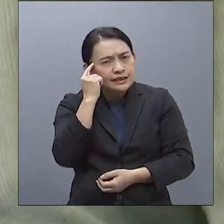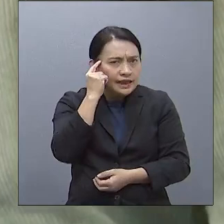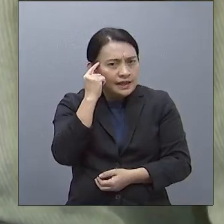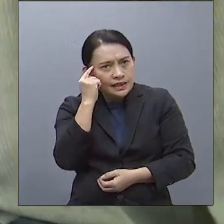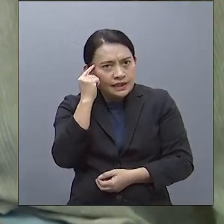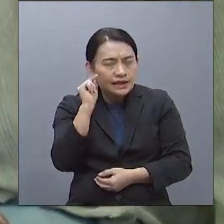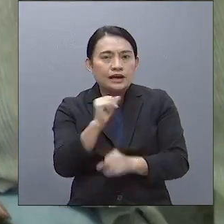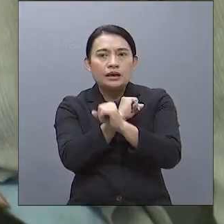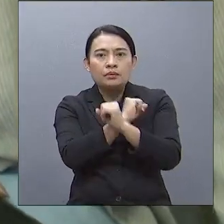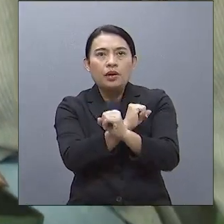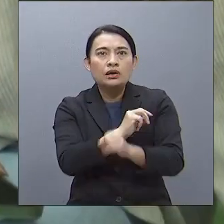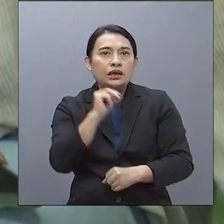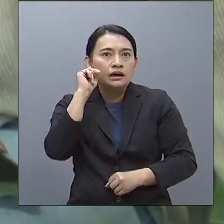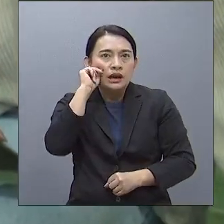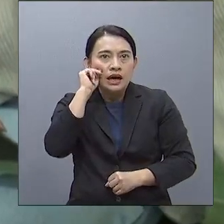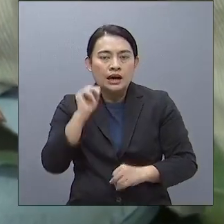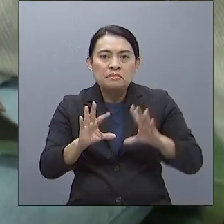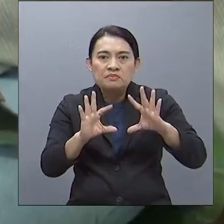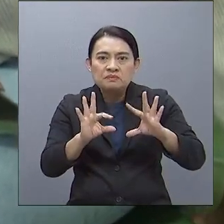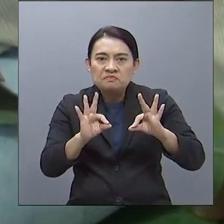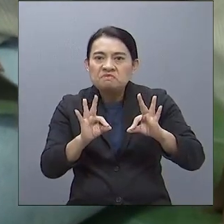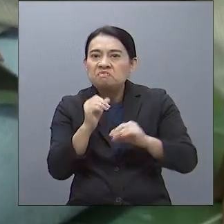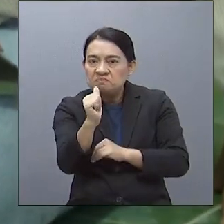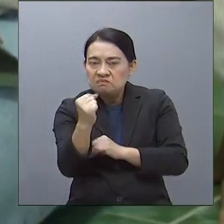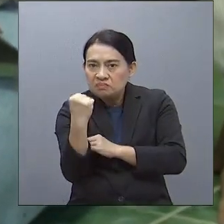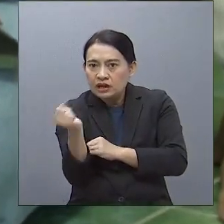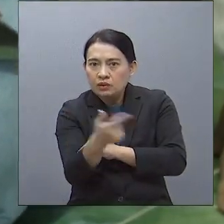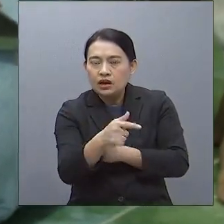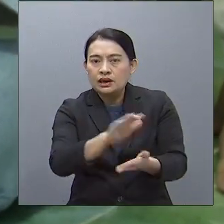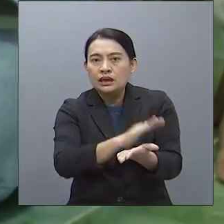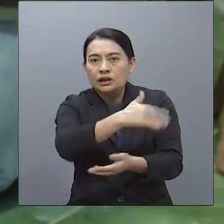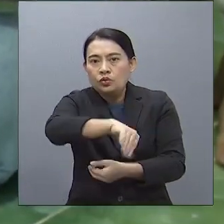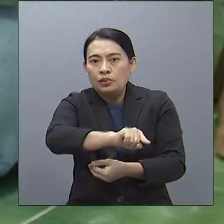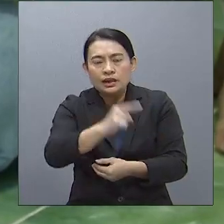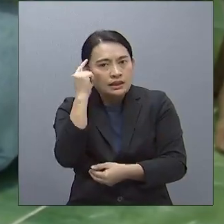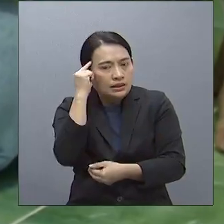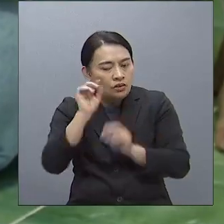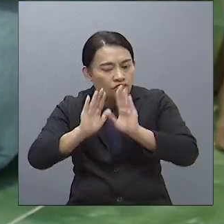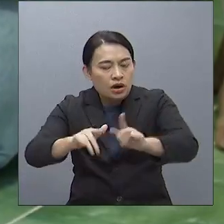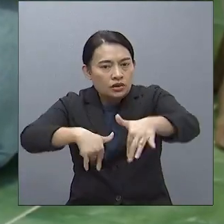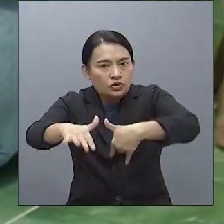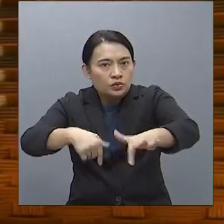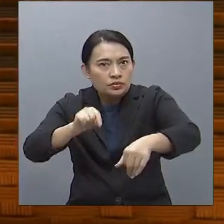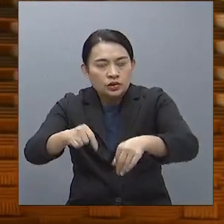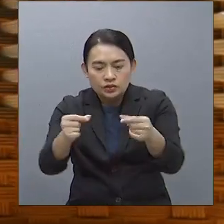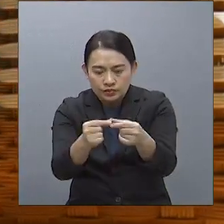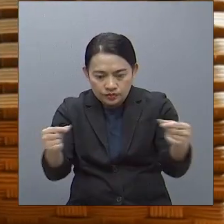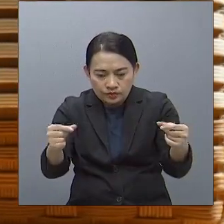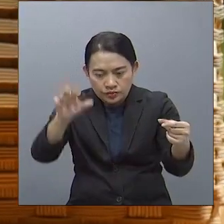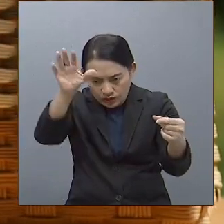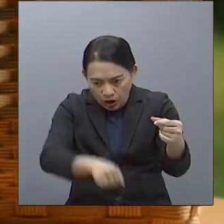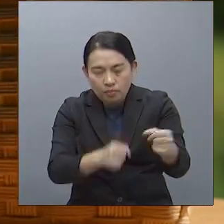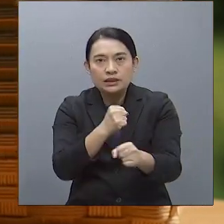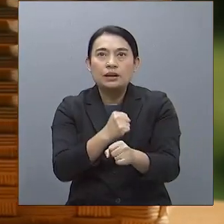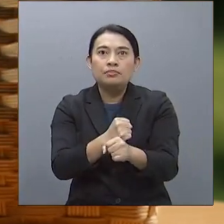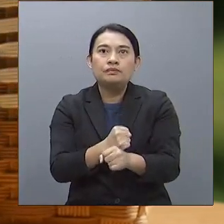น้ำมีความเหนียวกว่ากระดาษปกติทั่วไปหลายเท่าเนี่ยมันควรจะทำอะไรได้บ้างก็เลยมีการมอบให้ชุมชนนำเส้นเทปกระดาษนี้มาใช้ค่ะกล